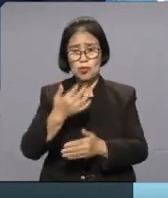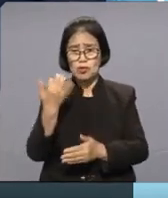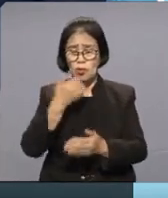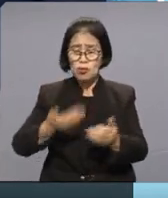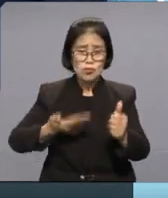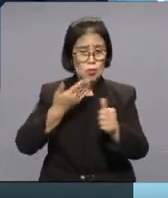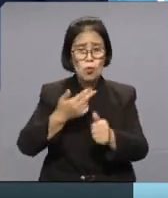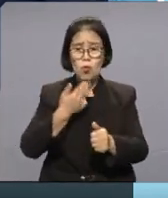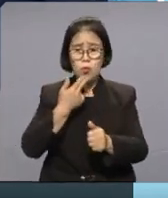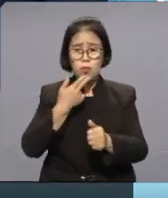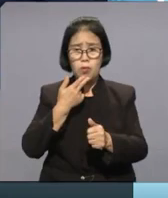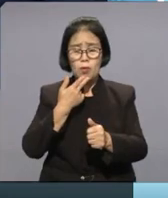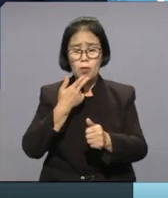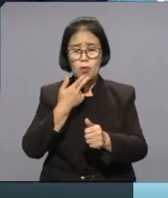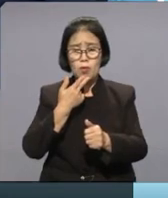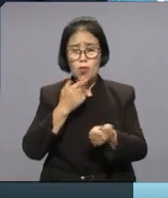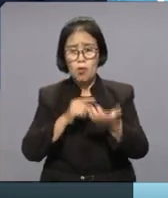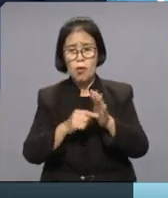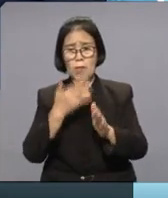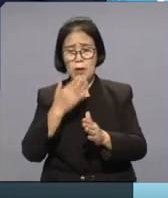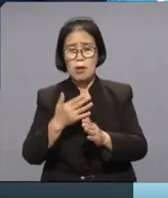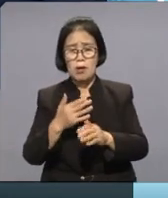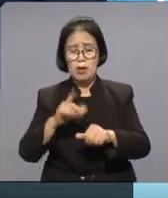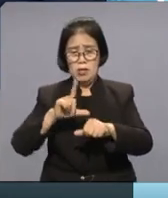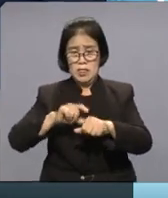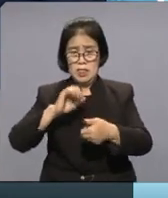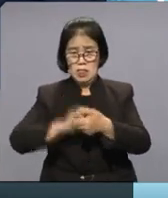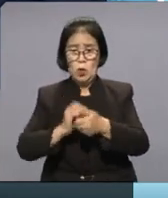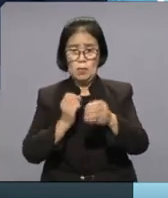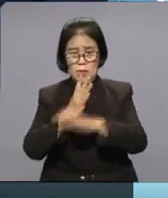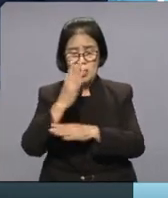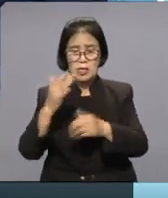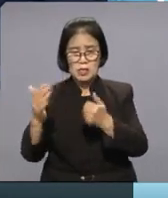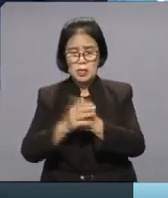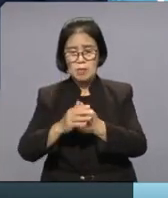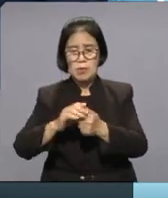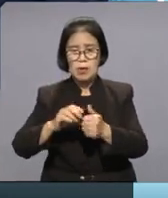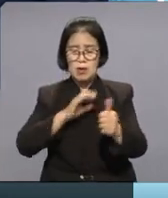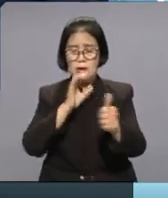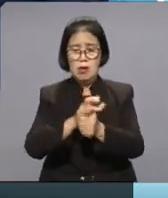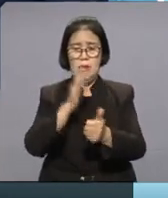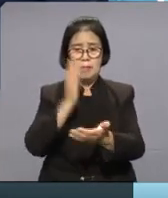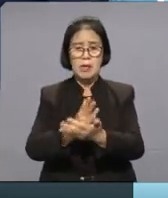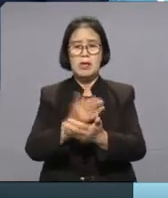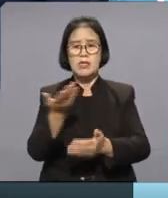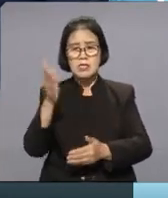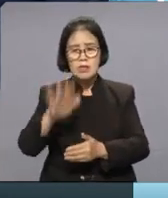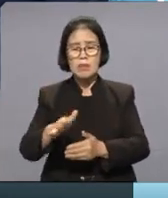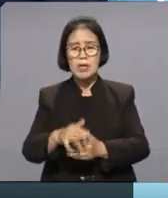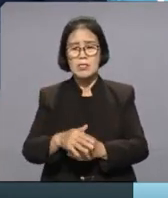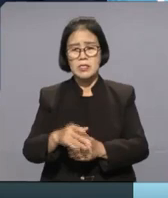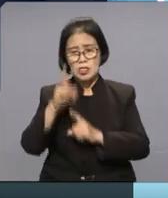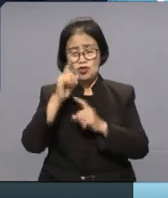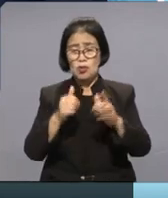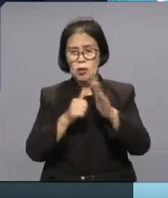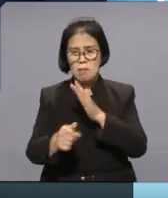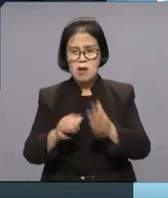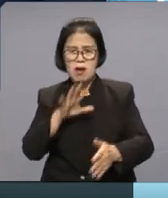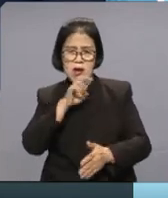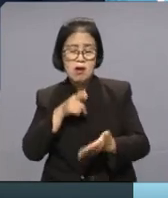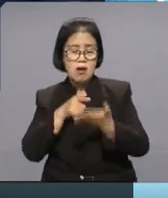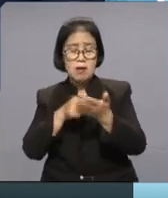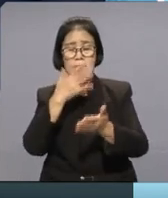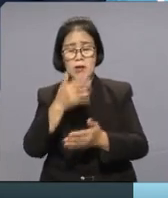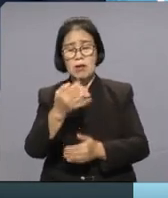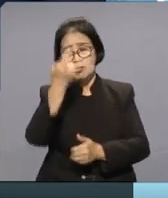거 아니냐. 이렇게 얘기할 수 있는 거잖아요. 물론 공소시효가 지나서 안 한 거긴 하지만 네. 그럼에도 불구하고 이준석 대표 입장은 그렇게 주장을 할 수 있다는 거죠. 그래서 윤리